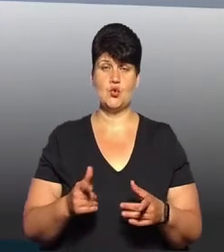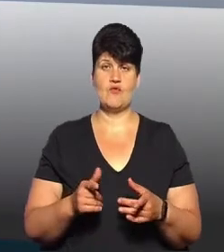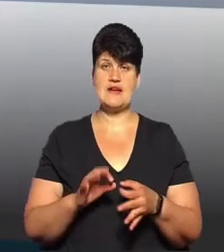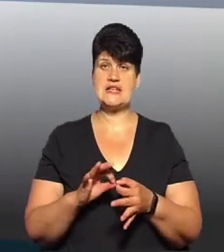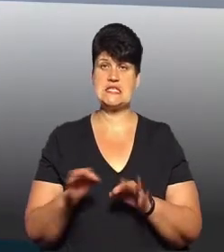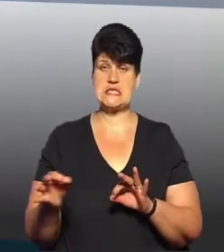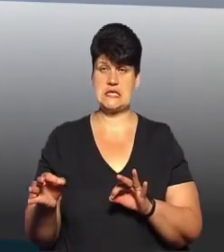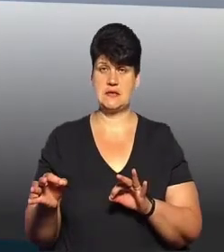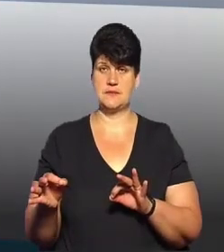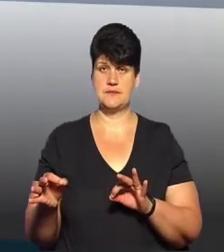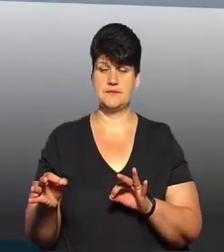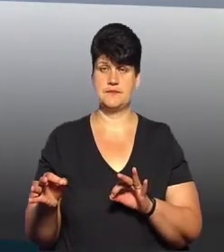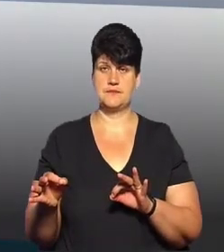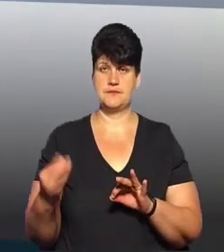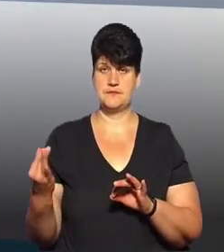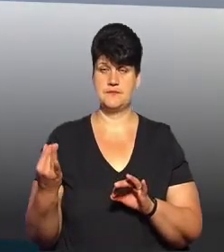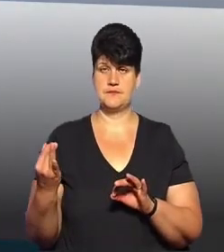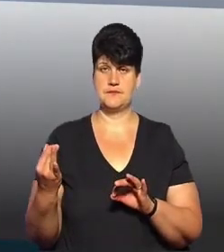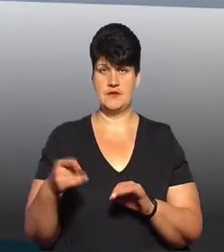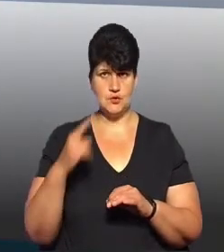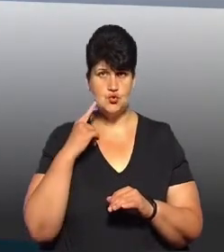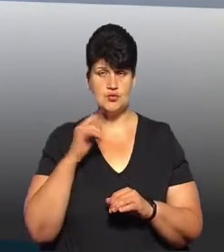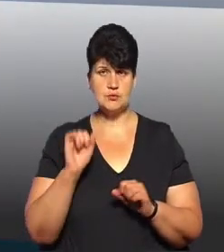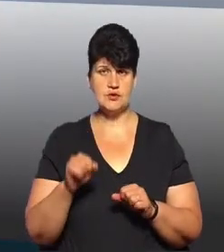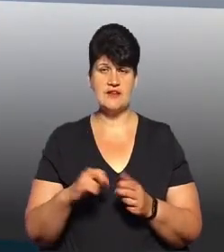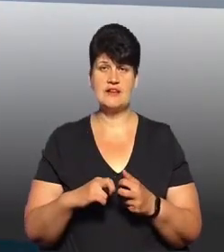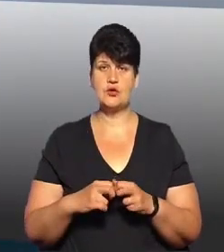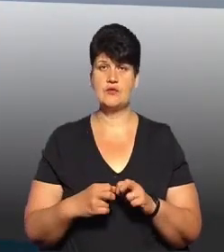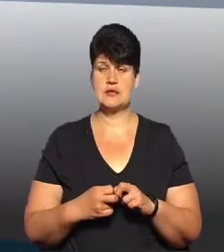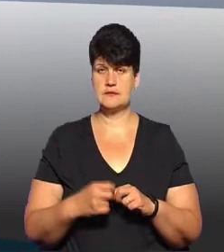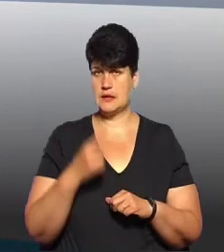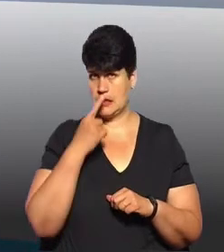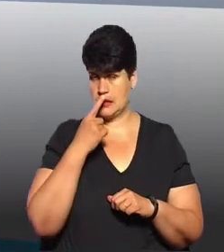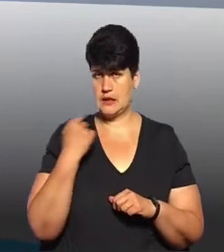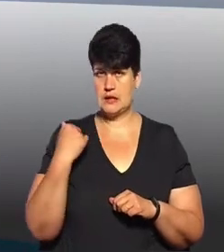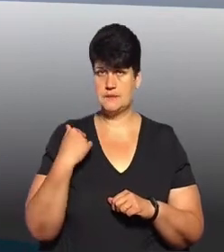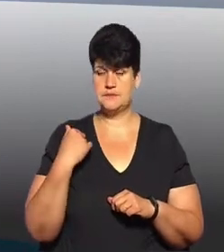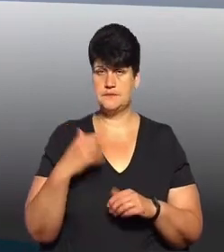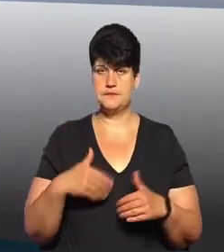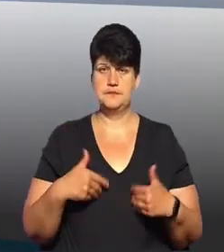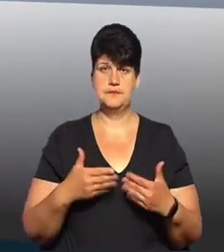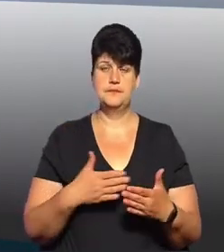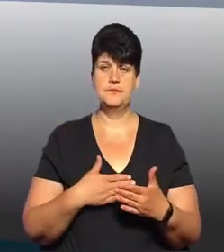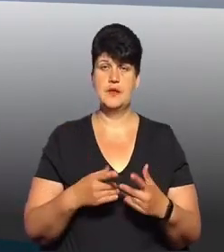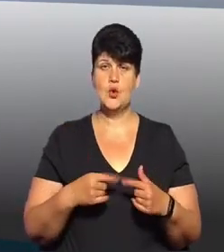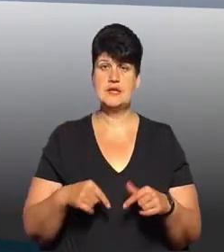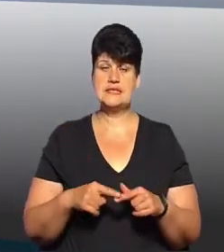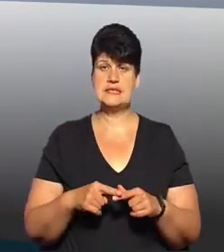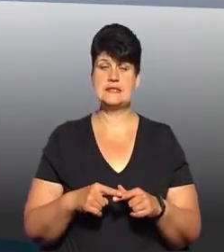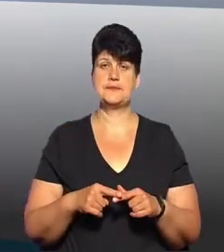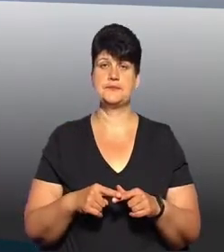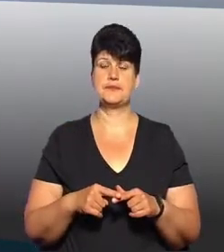просто фразу цікаву. То ви, мабуть, що чули, Івано-Франківську нещодавно там звернулася громадська організація «Християнський рух за життя», вона